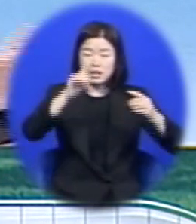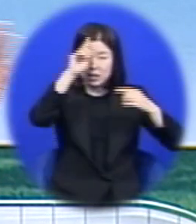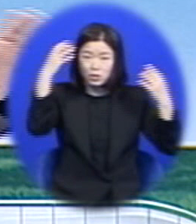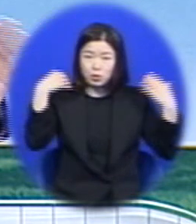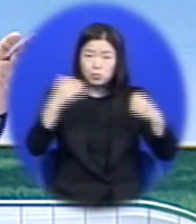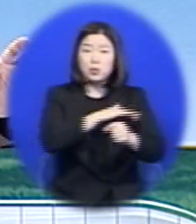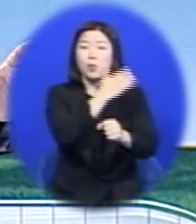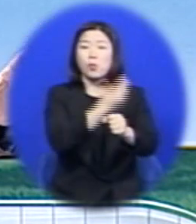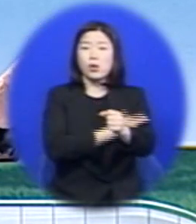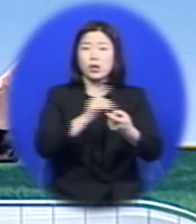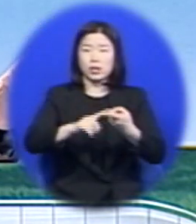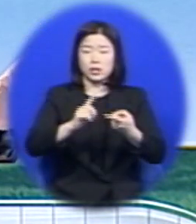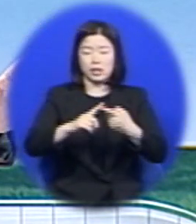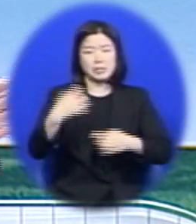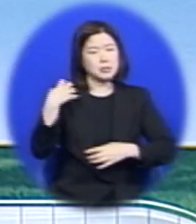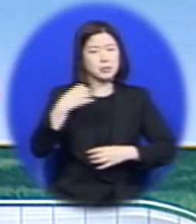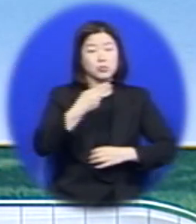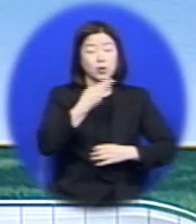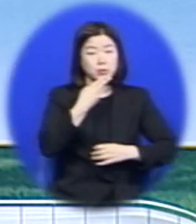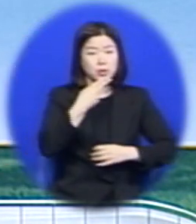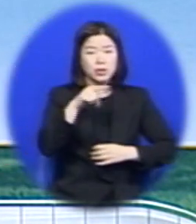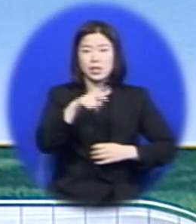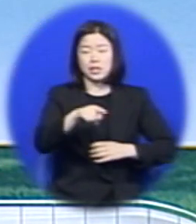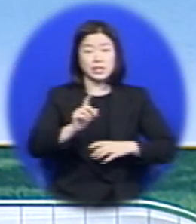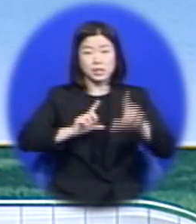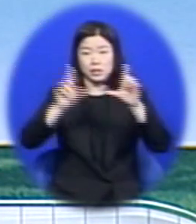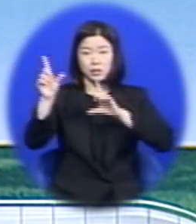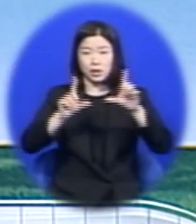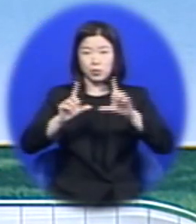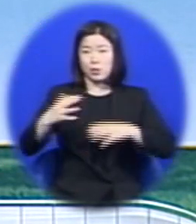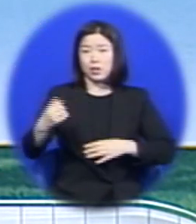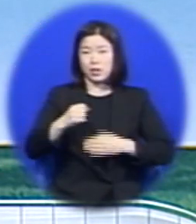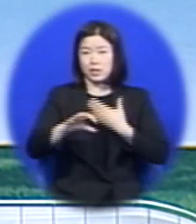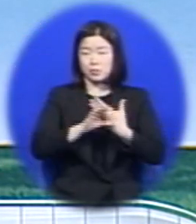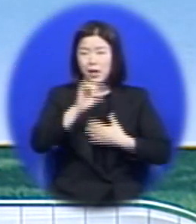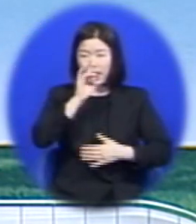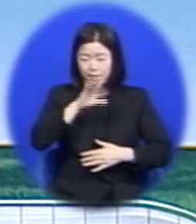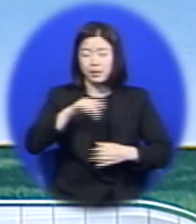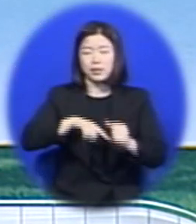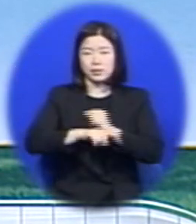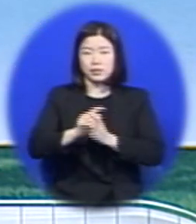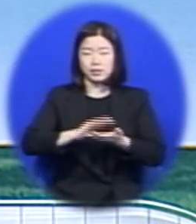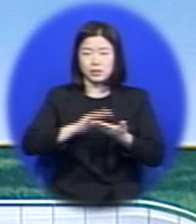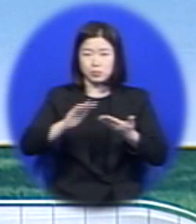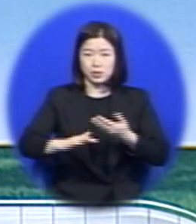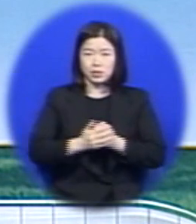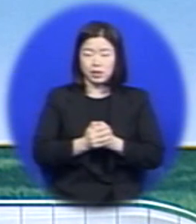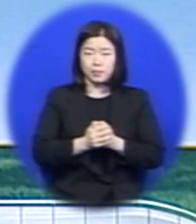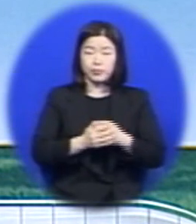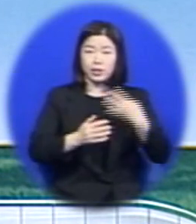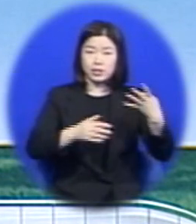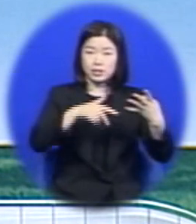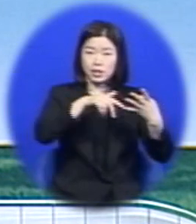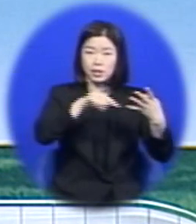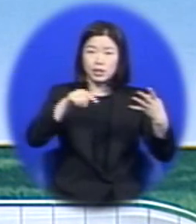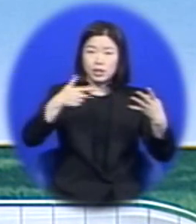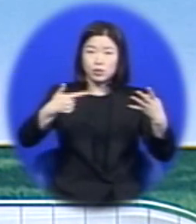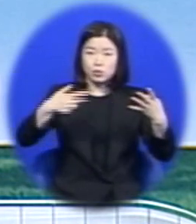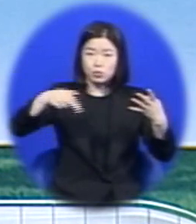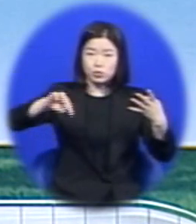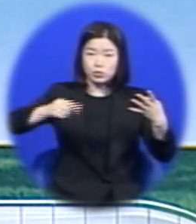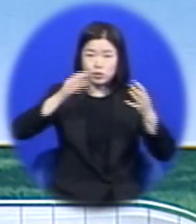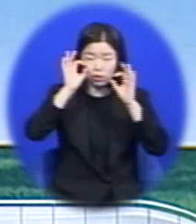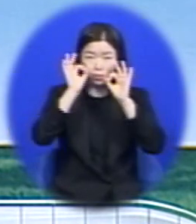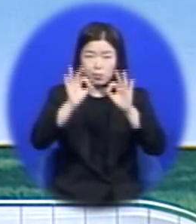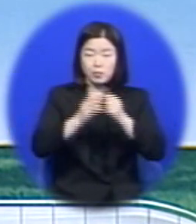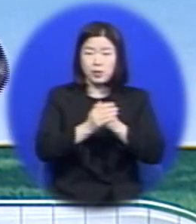권력에 대해서는 아무 의무가 없어. 이런 태도를 가지면 안 된다. 그런 뜻입니다. 4절, 6절에 보면